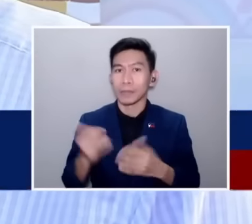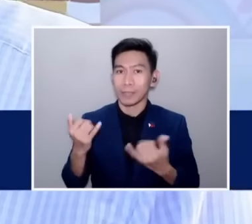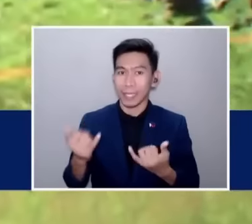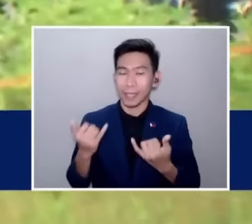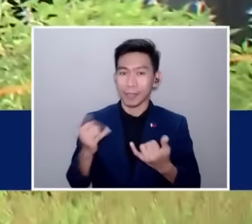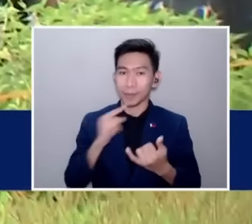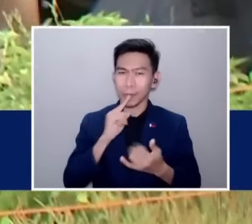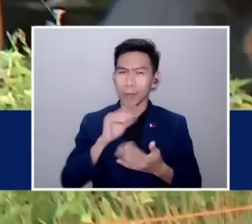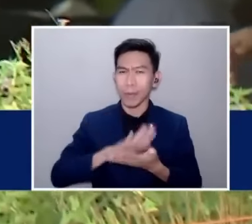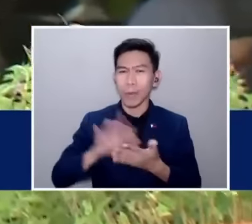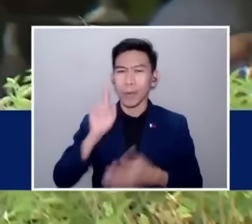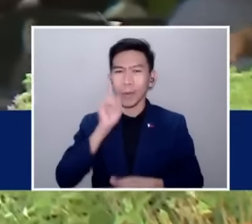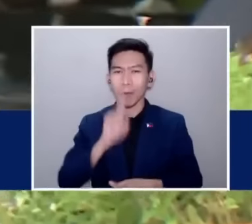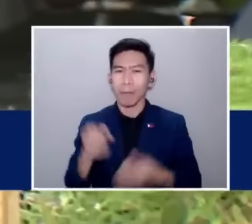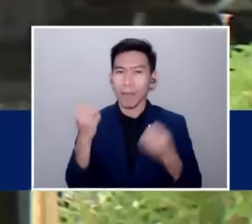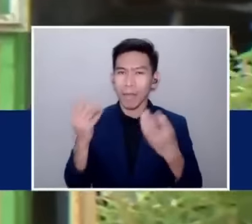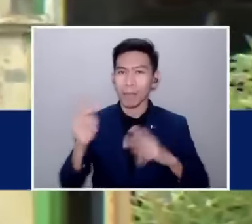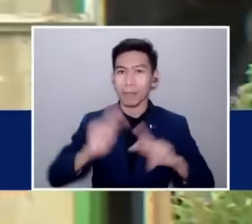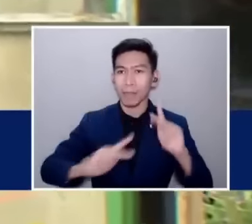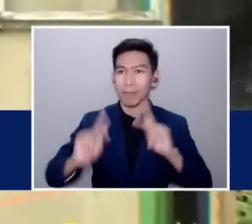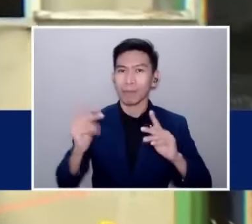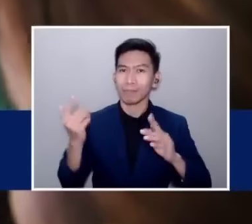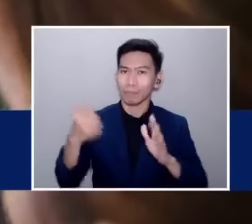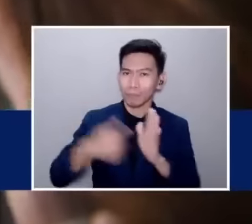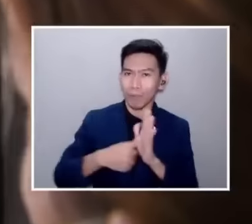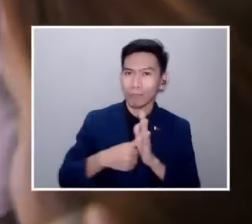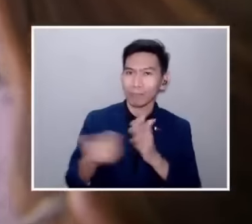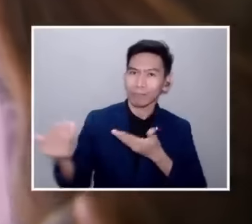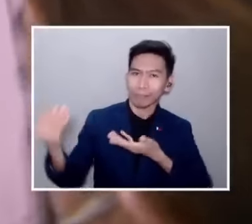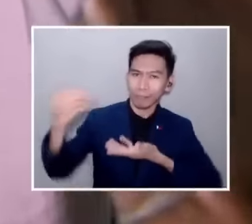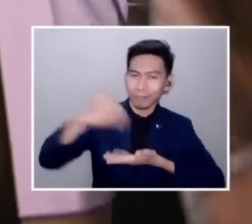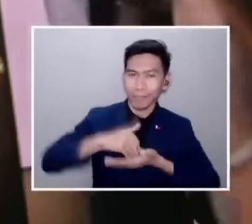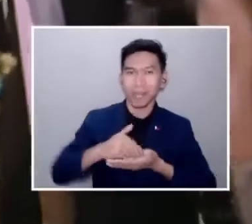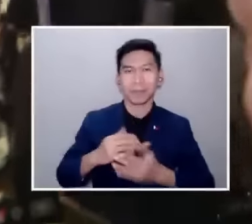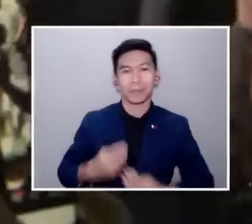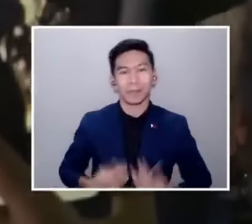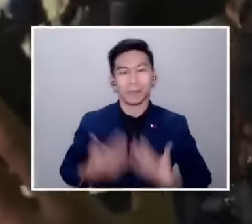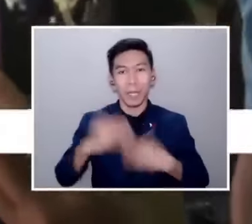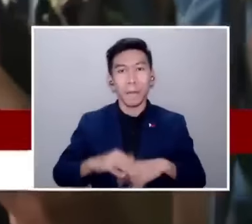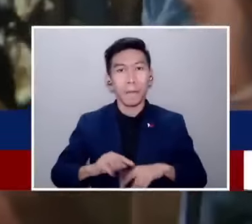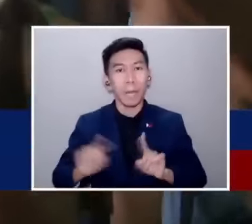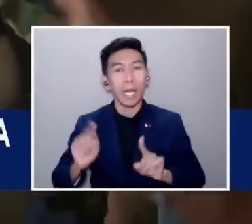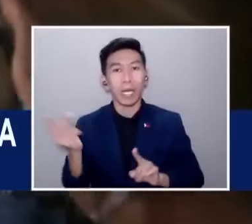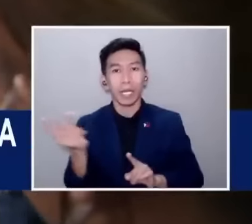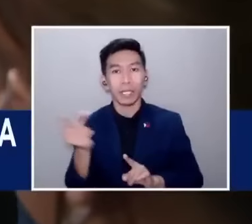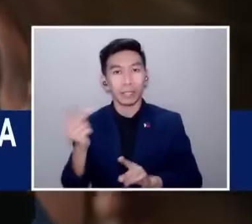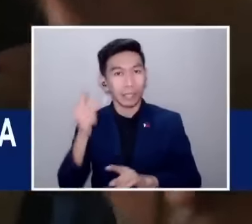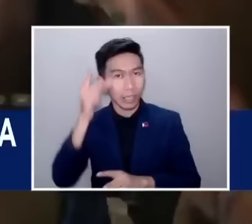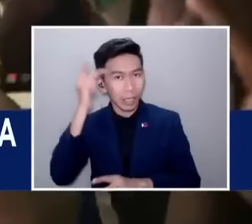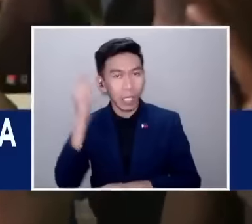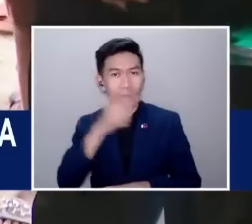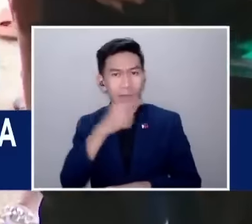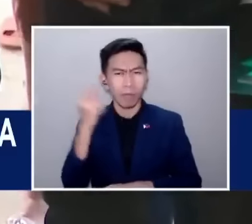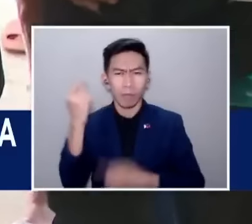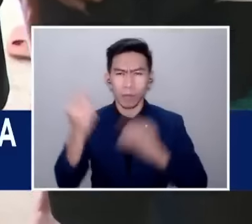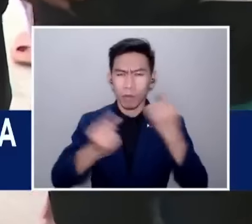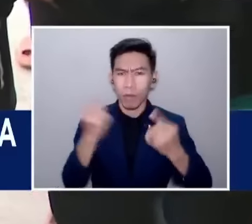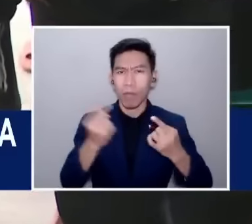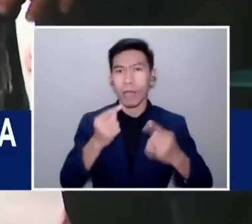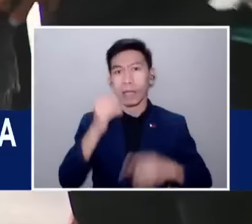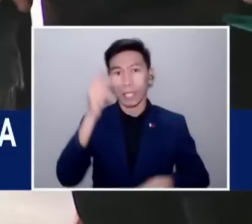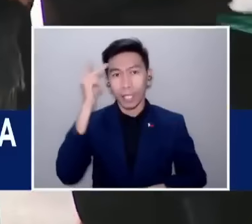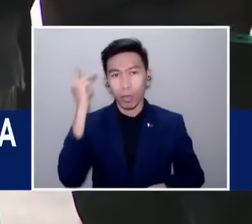vote. Pero ang ikinababahala ni na VP Lenny at running mate na si Senador Kiko Pangilinan na bumoto sa Silang, Cavite ay ang